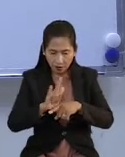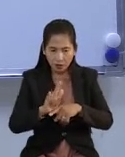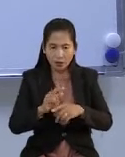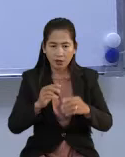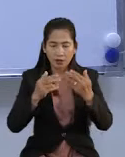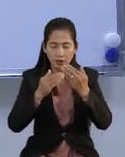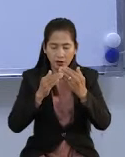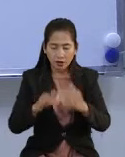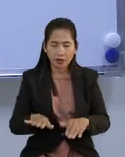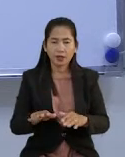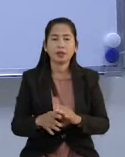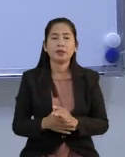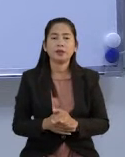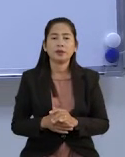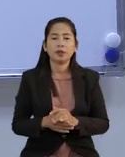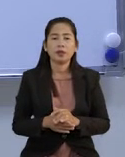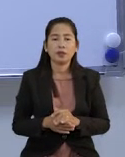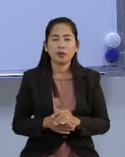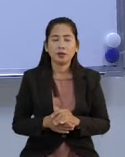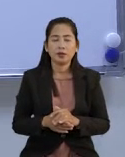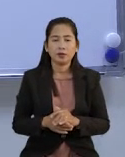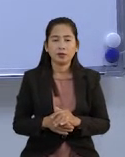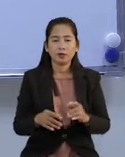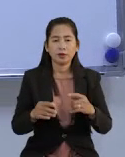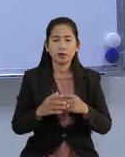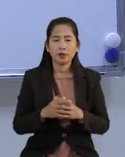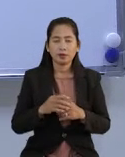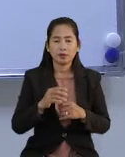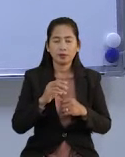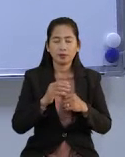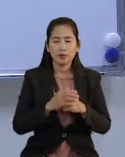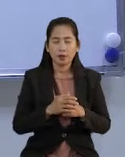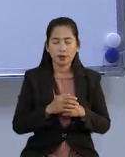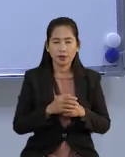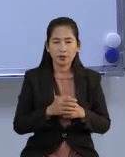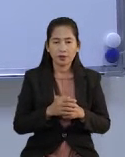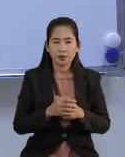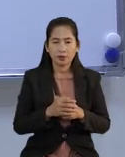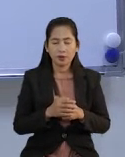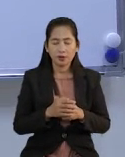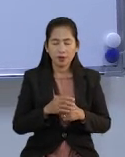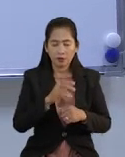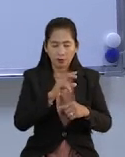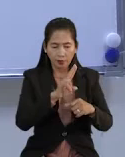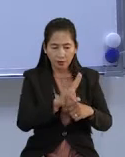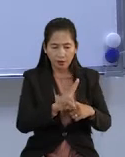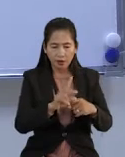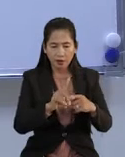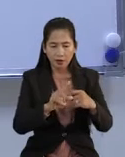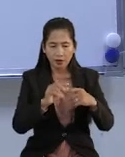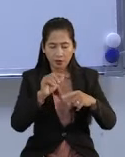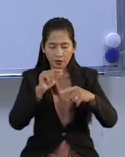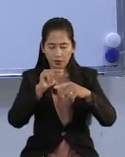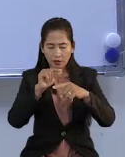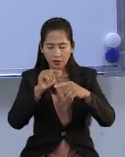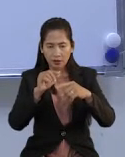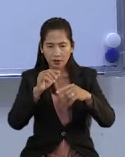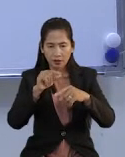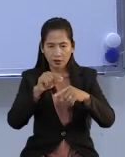vị thế chạy chà chẳng con thấy chạy nâng phẩm màn cứ chạy nâng pì nghĩa này tha giờ pí mà chạy nâng